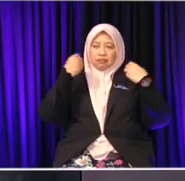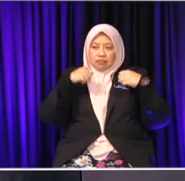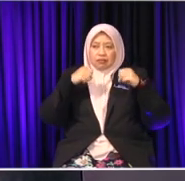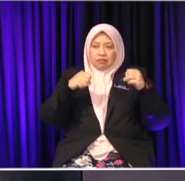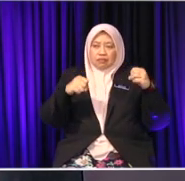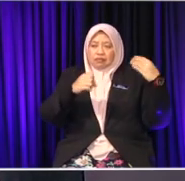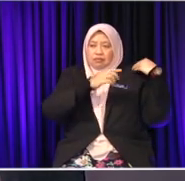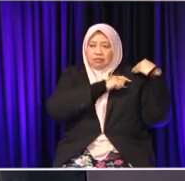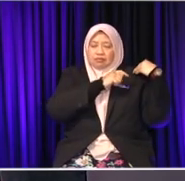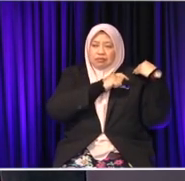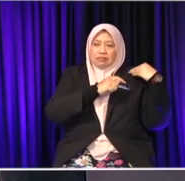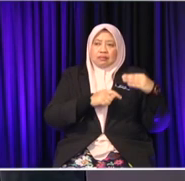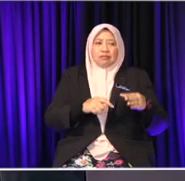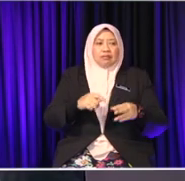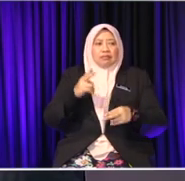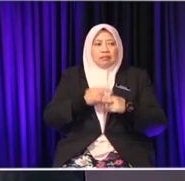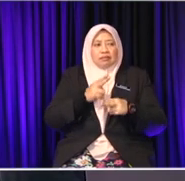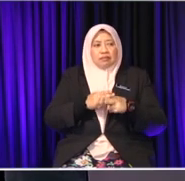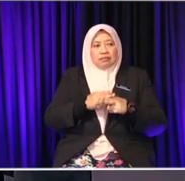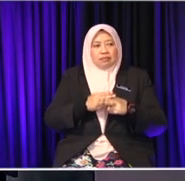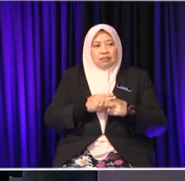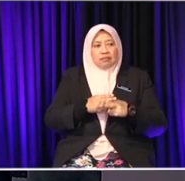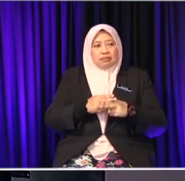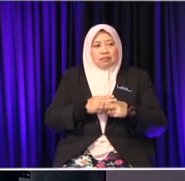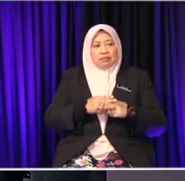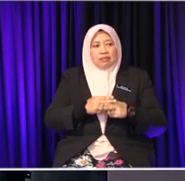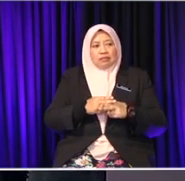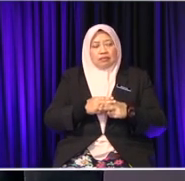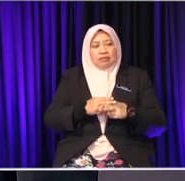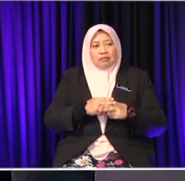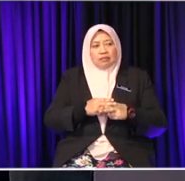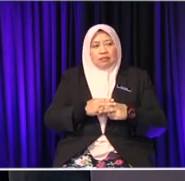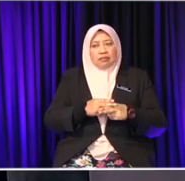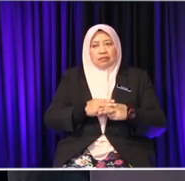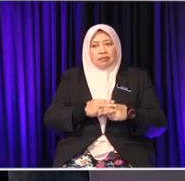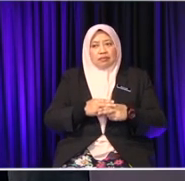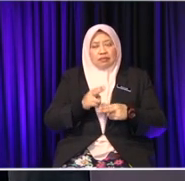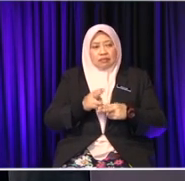kabur saja Oke namanya itu ya Nti